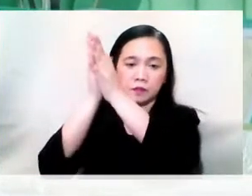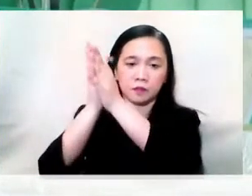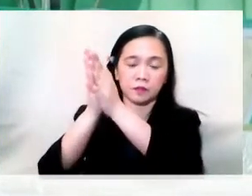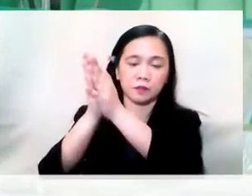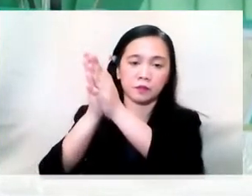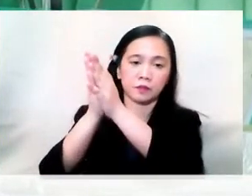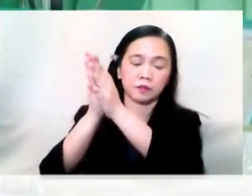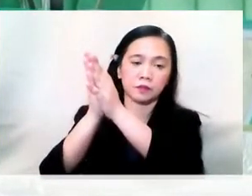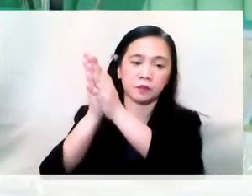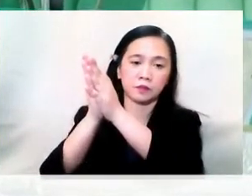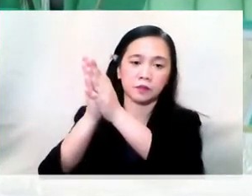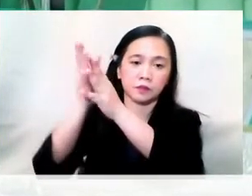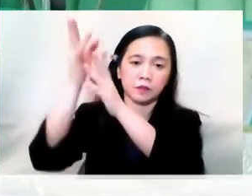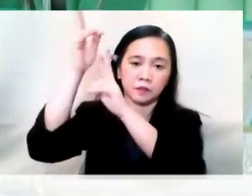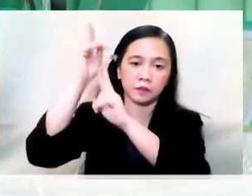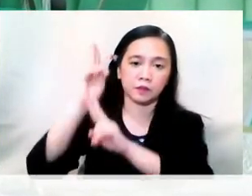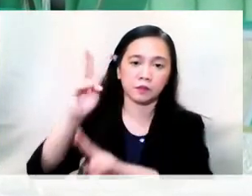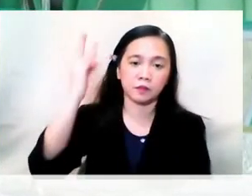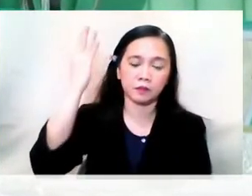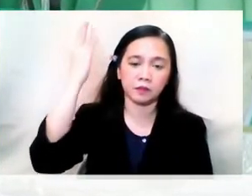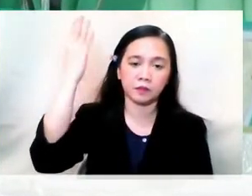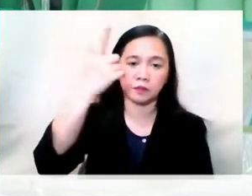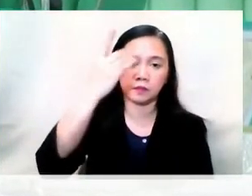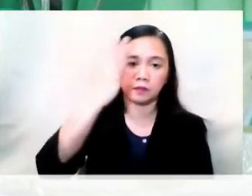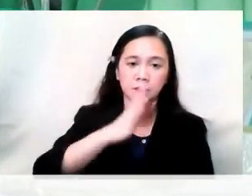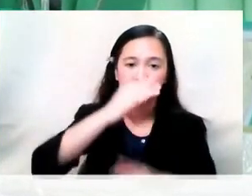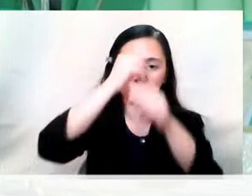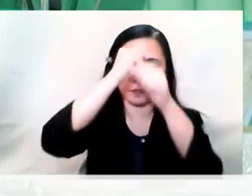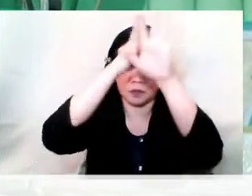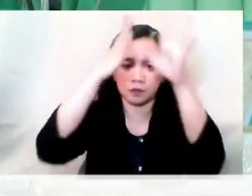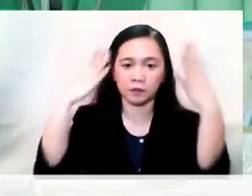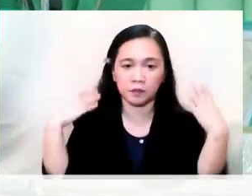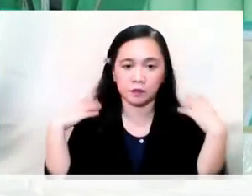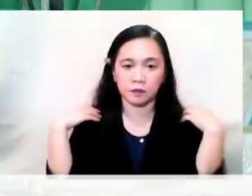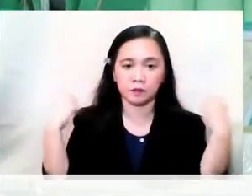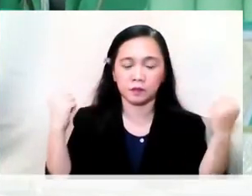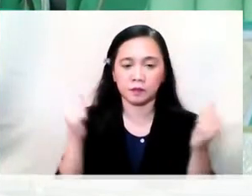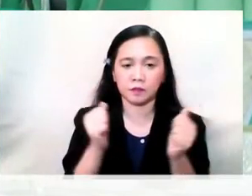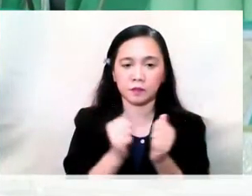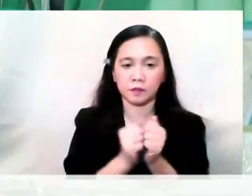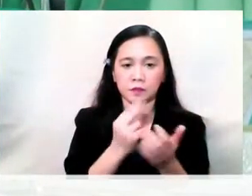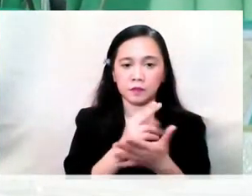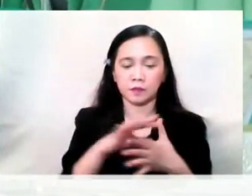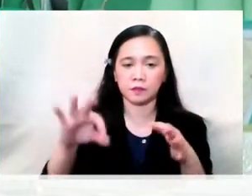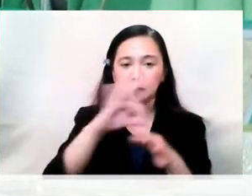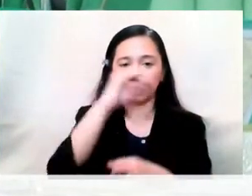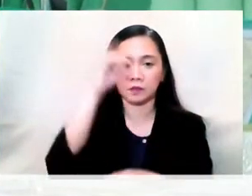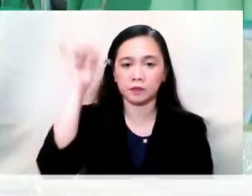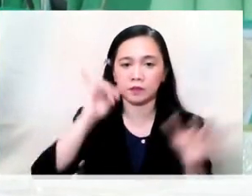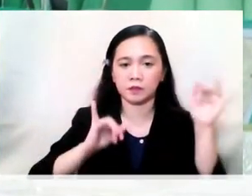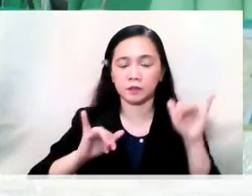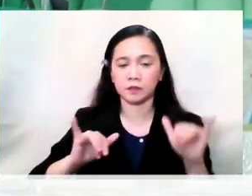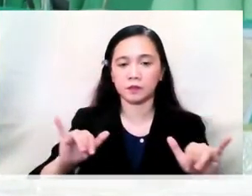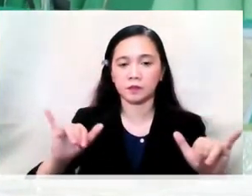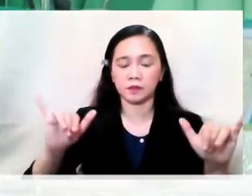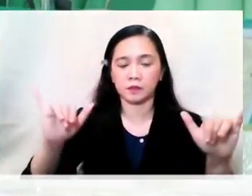Diyos Amang makapangyarihan, kasama ng Espiritu Santo, magpasawalang hanggan.